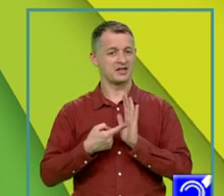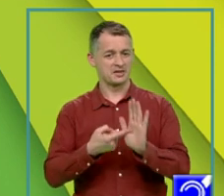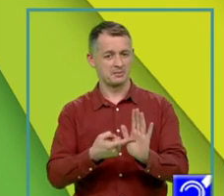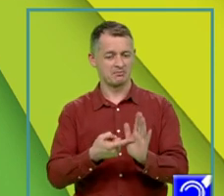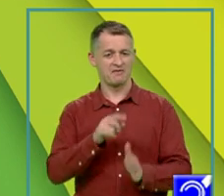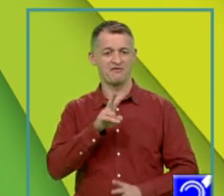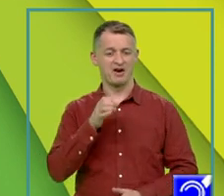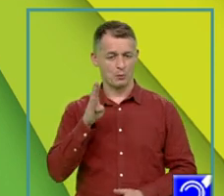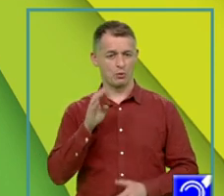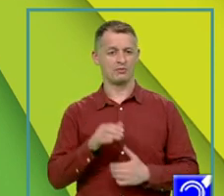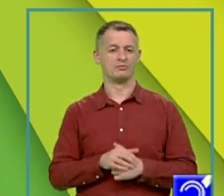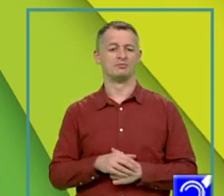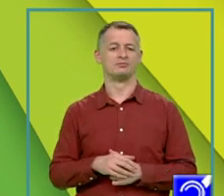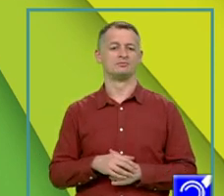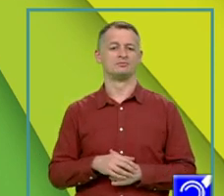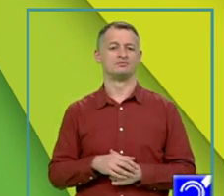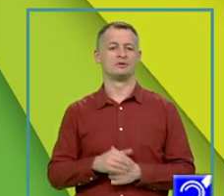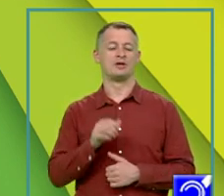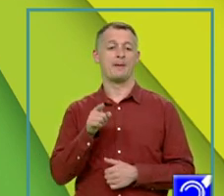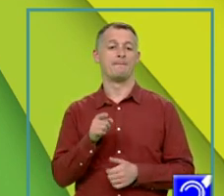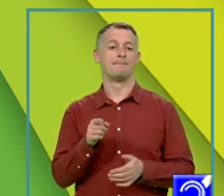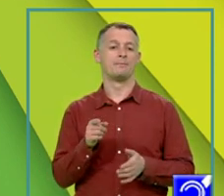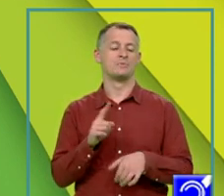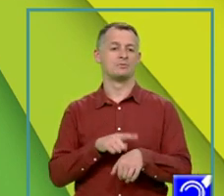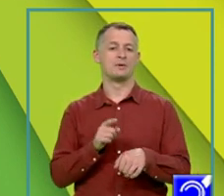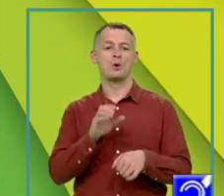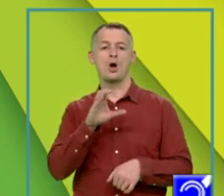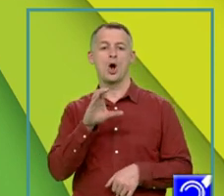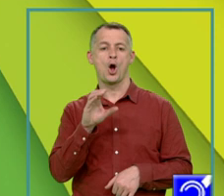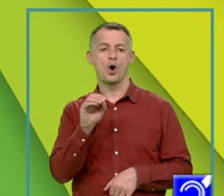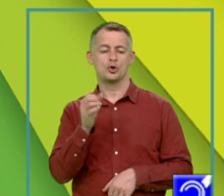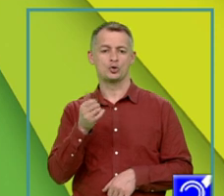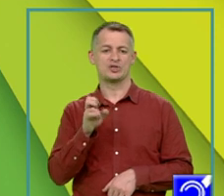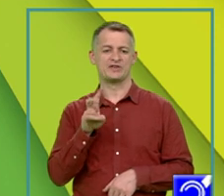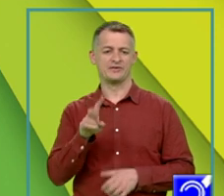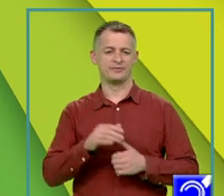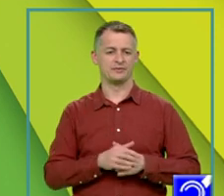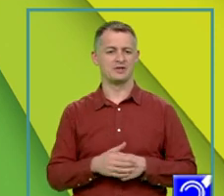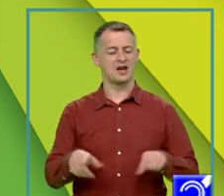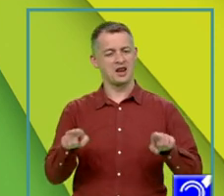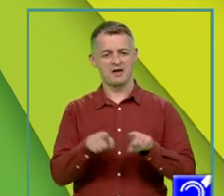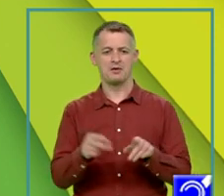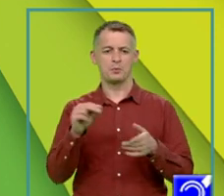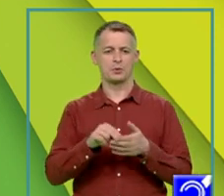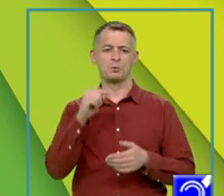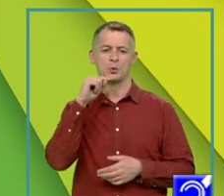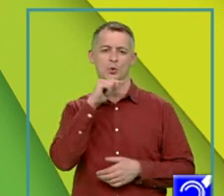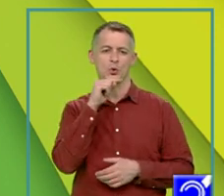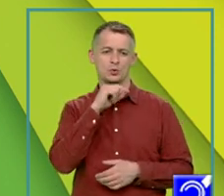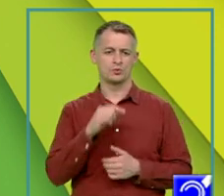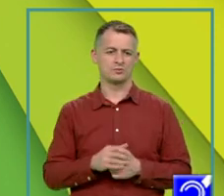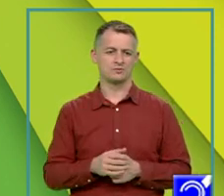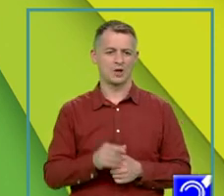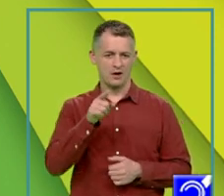verbul la conjunctiv altfel lăsăm tot roșu îl punem întrun kenner să mergem modul conjunctiv